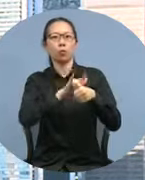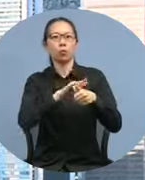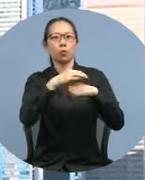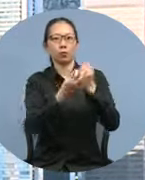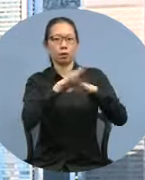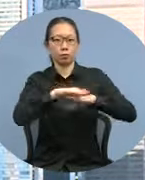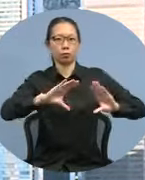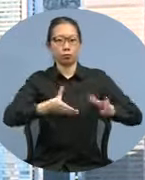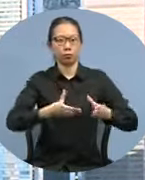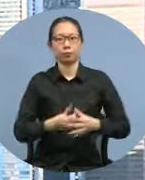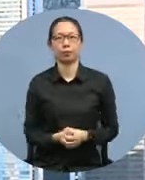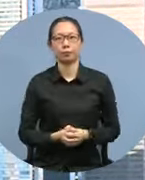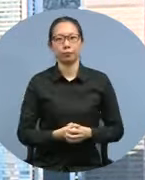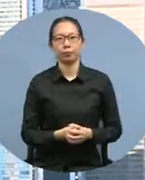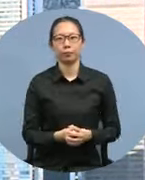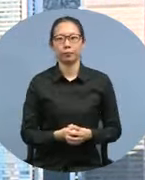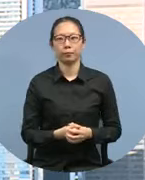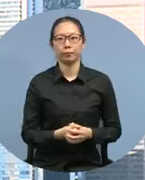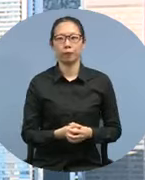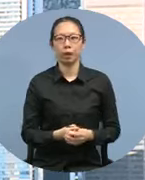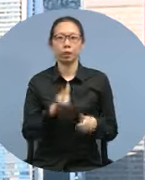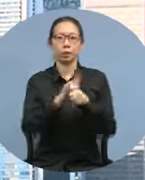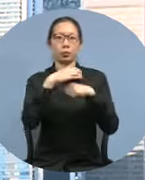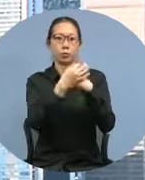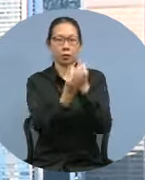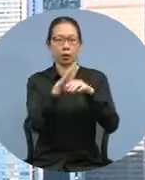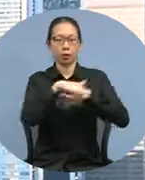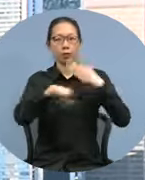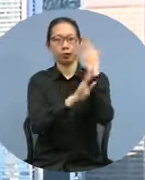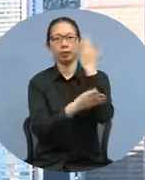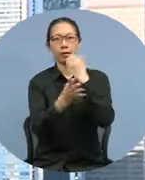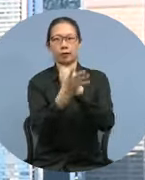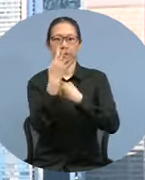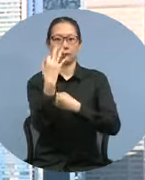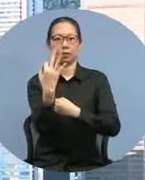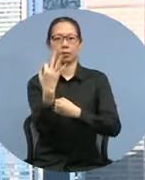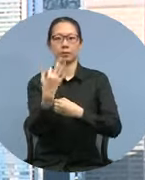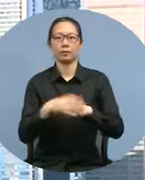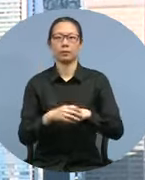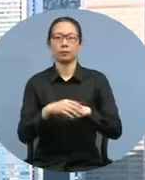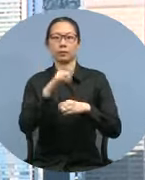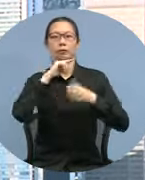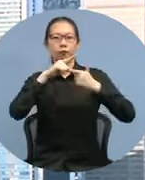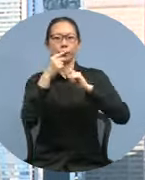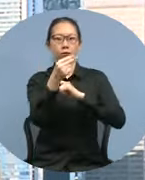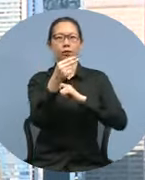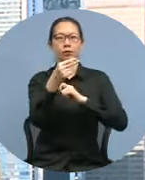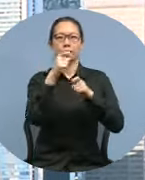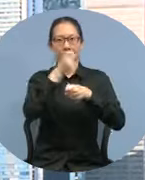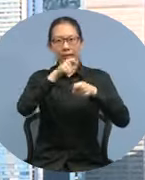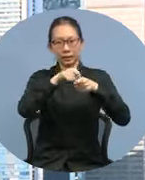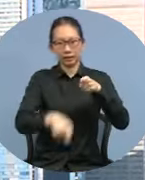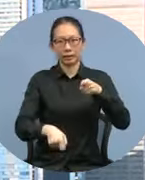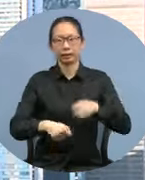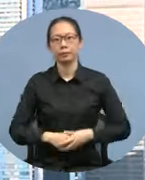取国家安全维护国家安全法第43条嘅七项措施嘅实施